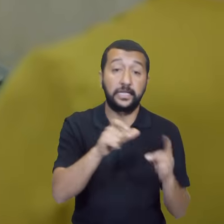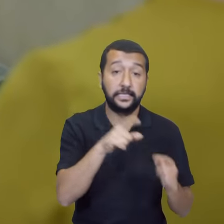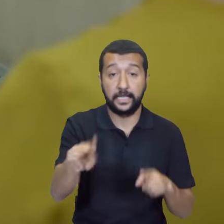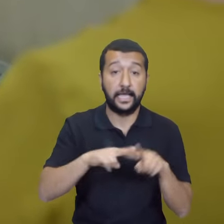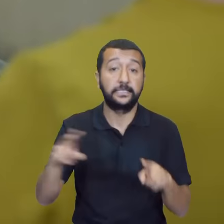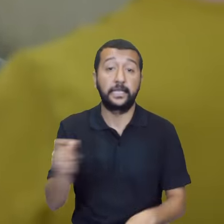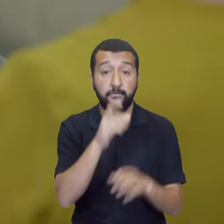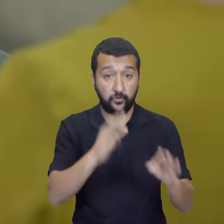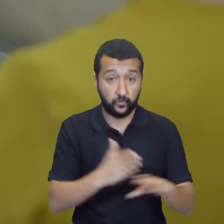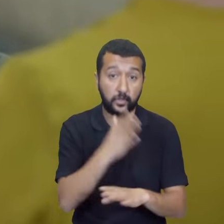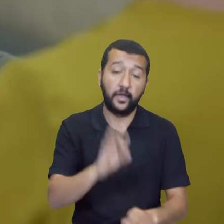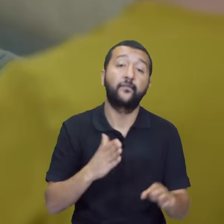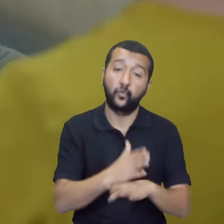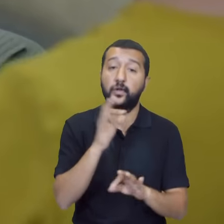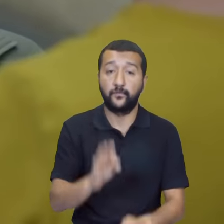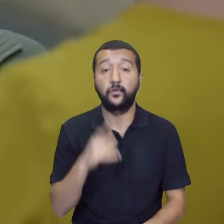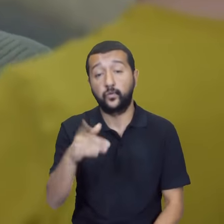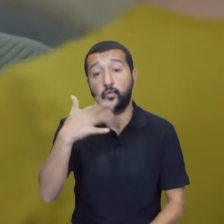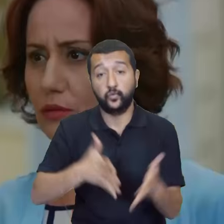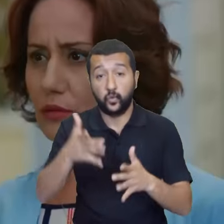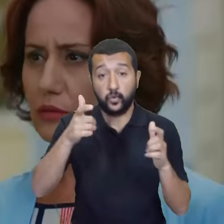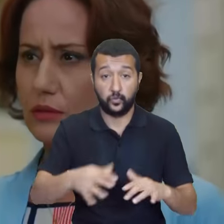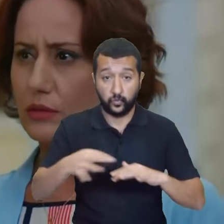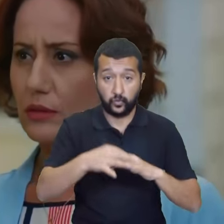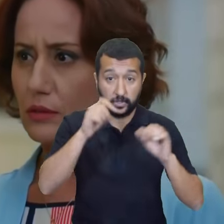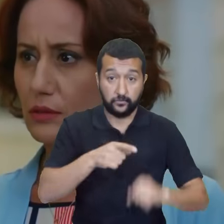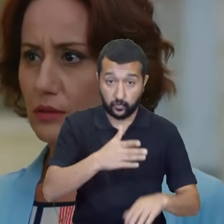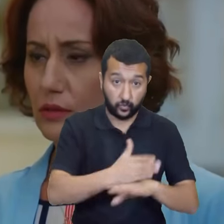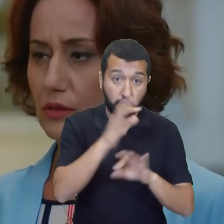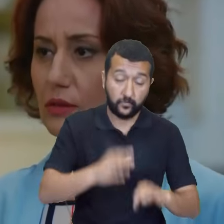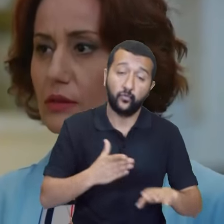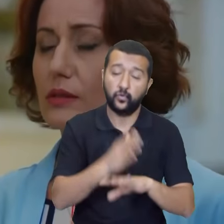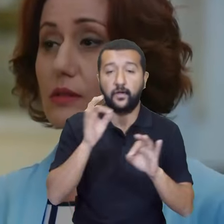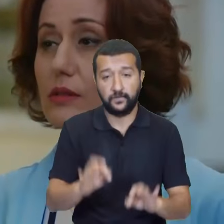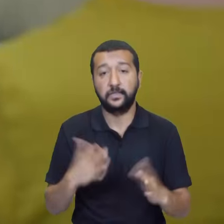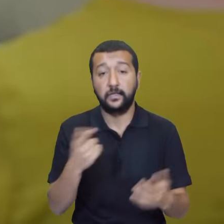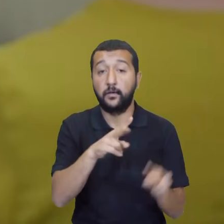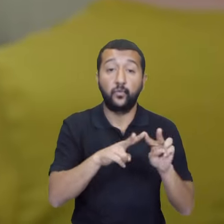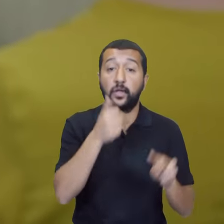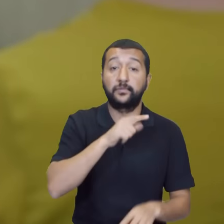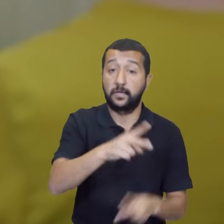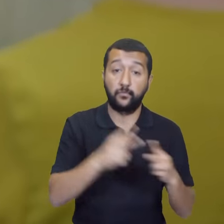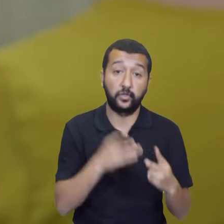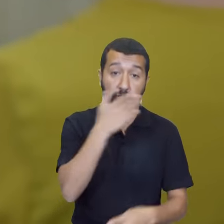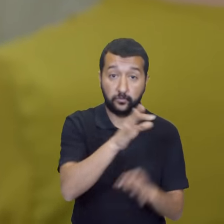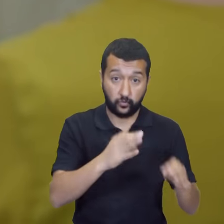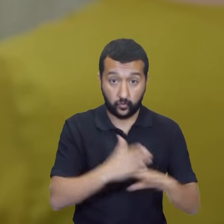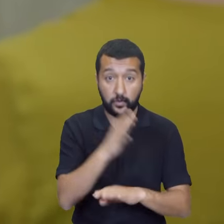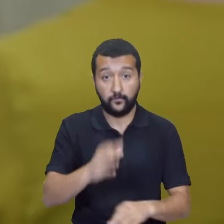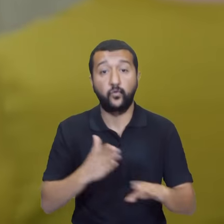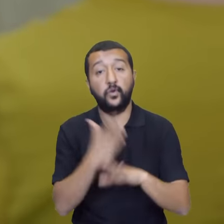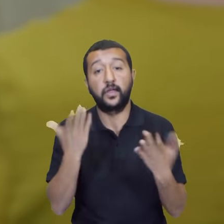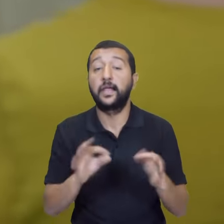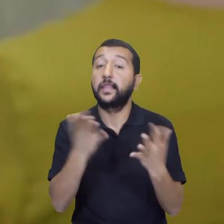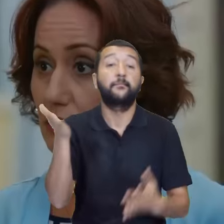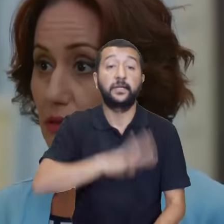Şener Ayşen'i kaçırmış, doğru mu? Evet doğru. Sokak ortasında yüzük takmışlar, doğru mu? Evet doğru. Münir abiyle karakola gitmişsiniz, doğru mu?